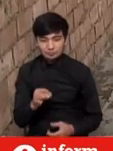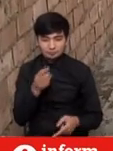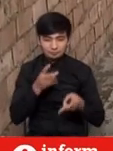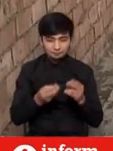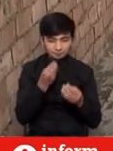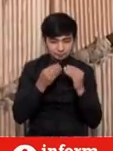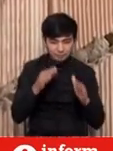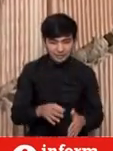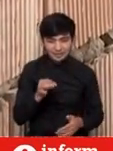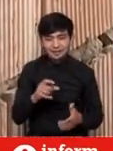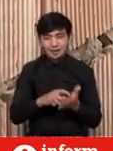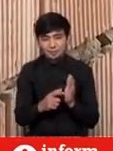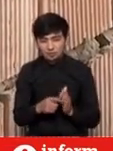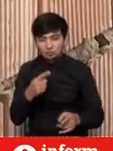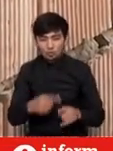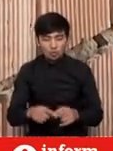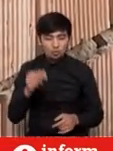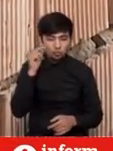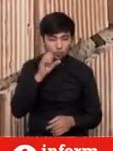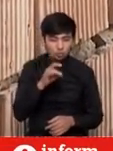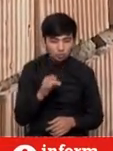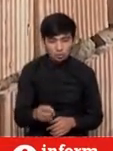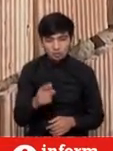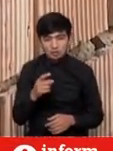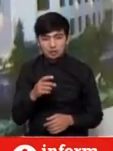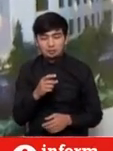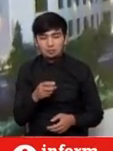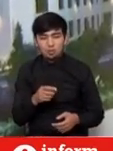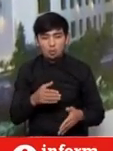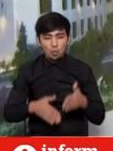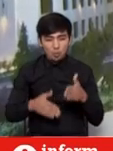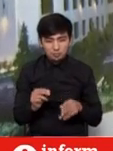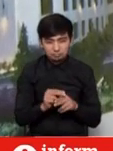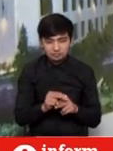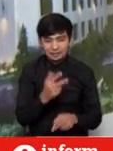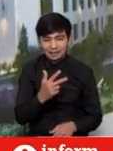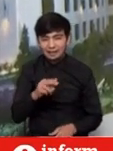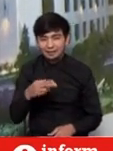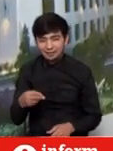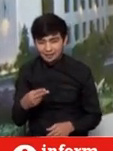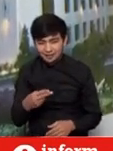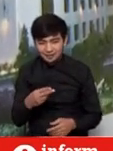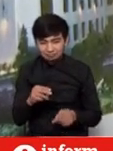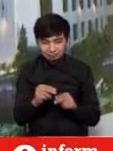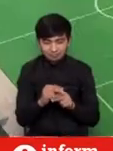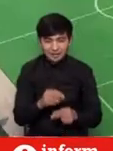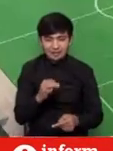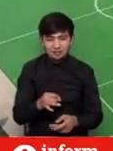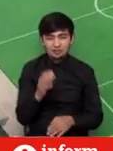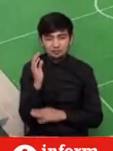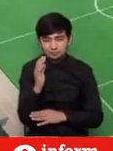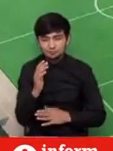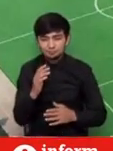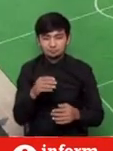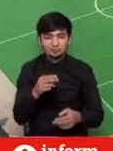кабинетов основных уроков школьники смогут посещать студию робототехники 3D моделирования научиться обрабатывать металлы дерева для